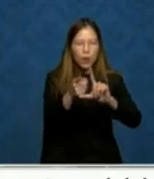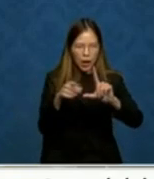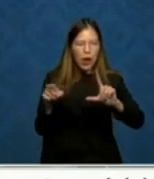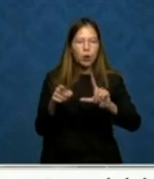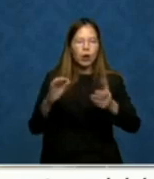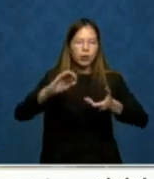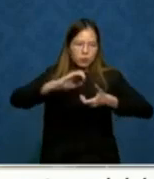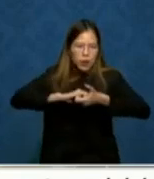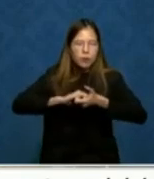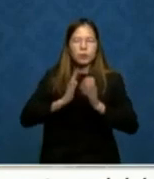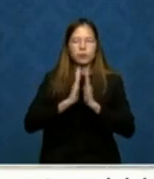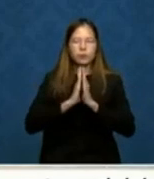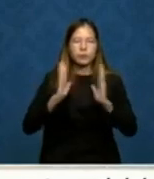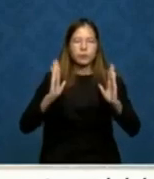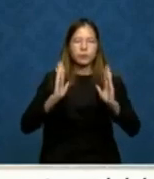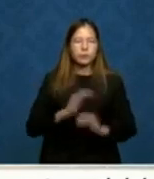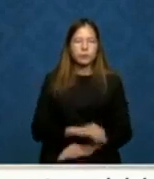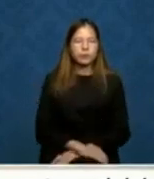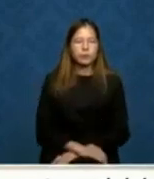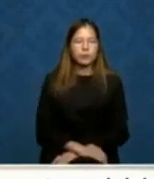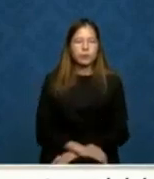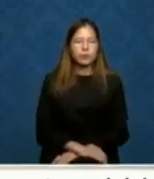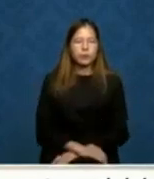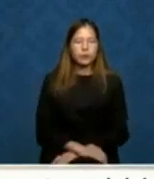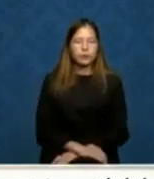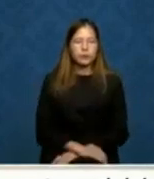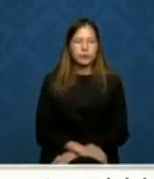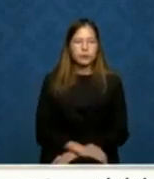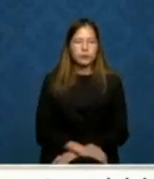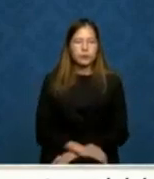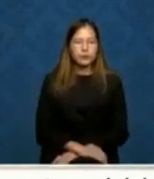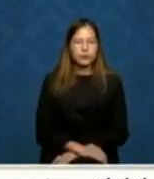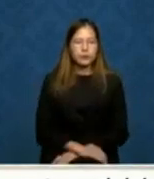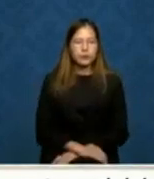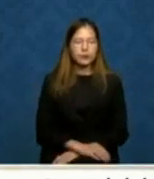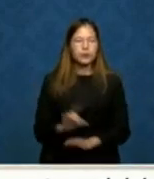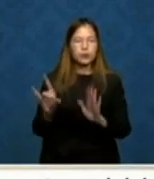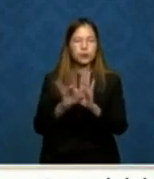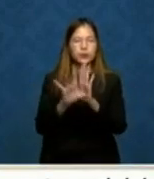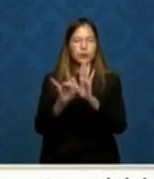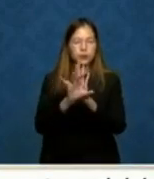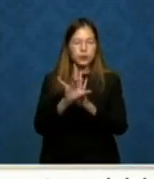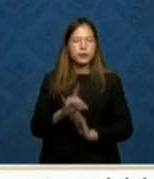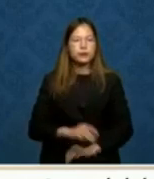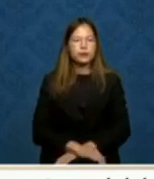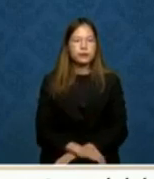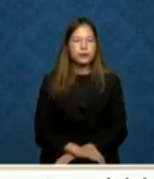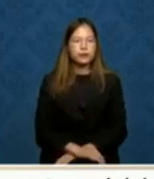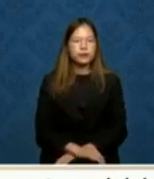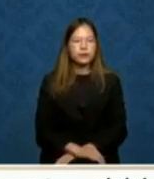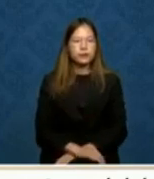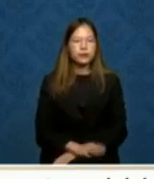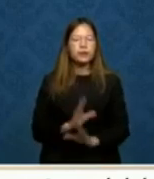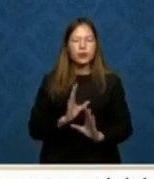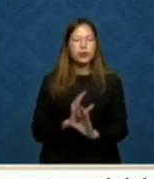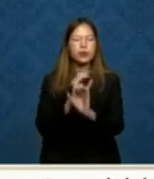ากครับ ครับขอบคุณครับต่อไปท่านสุดท้ายท่านณัฐวุฒิบัวปทุมแล้วก็จะมีการสรุปอีก2ท่านนะครับท่านณั